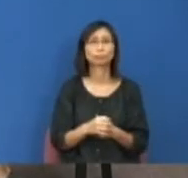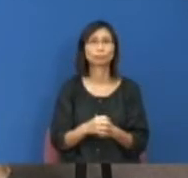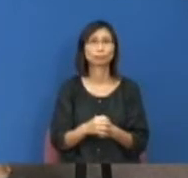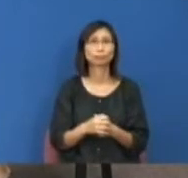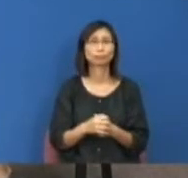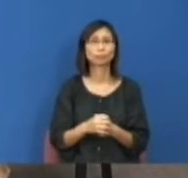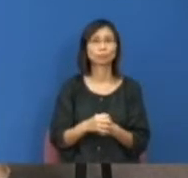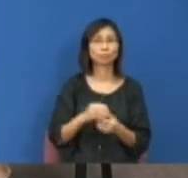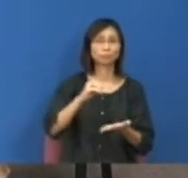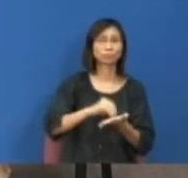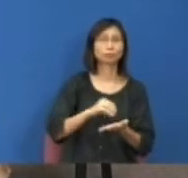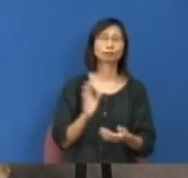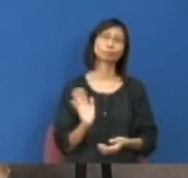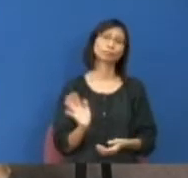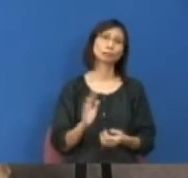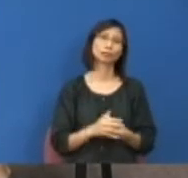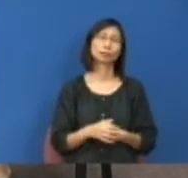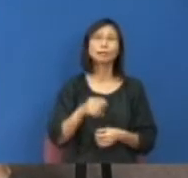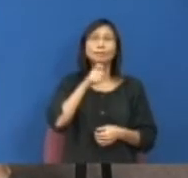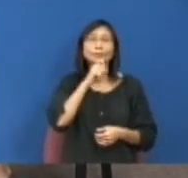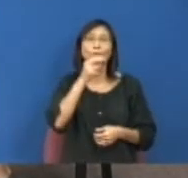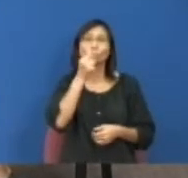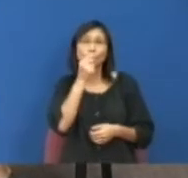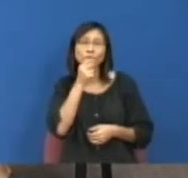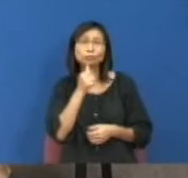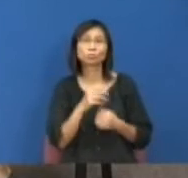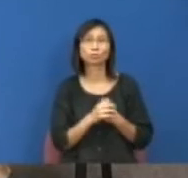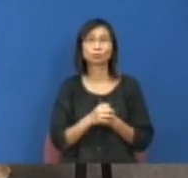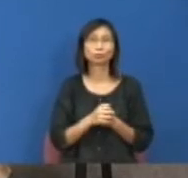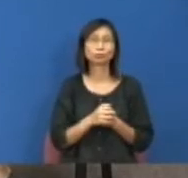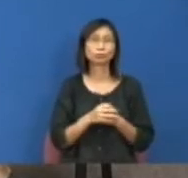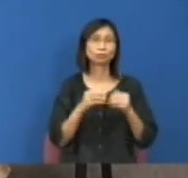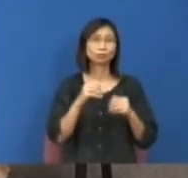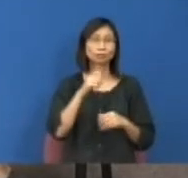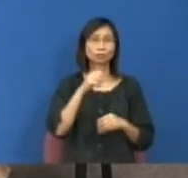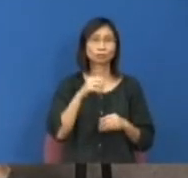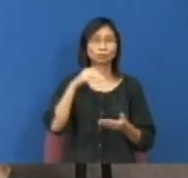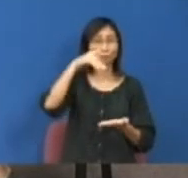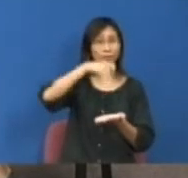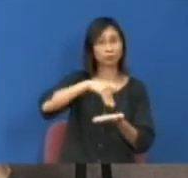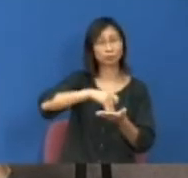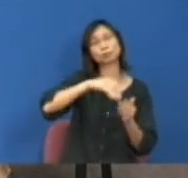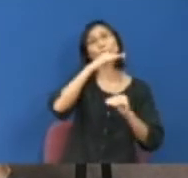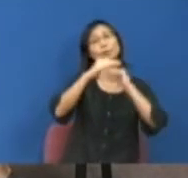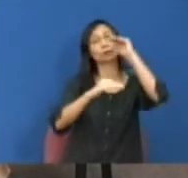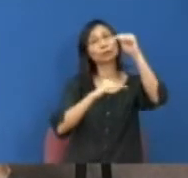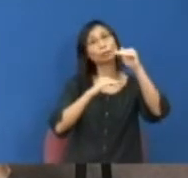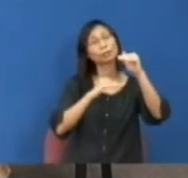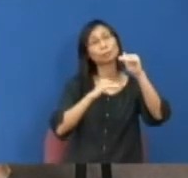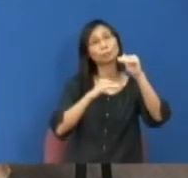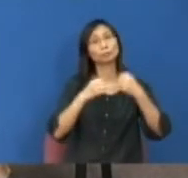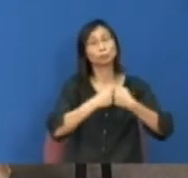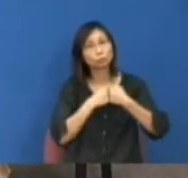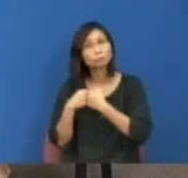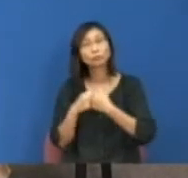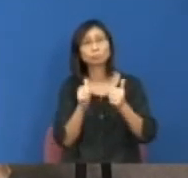話，凡有興趣從事呢個階級戰爭、階級鬥爭、階級抗爭嘅朋友，不